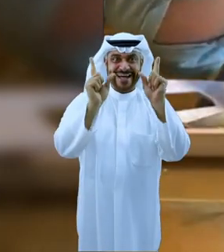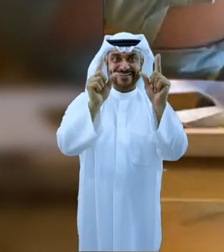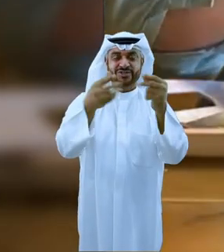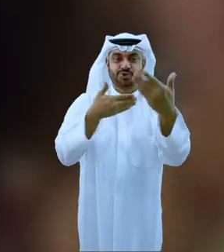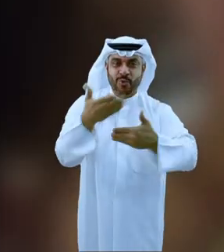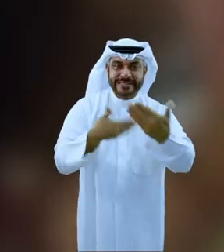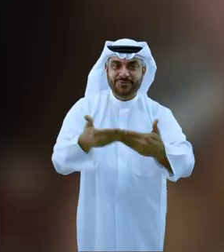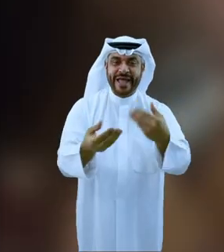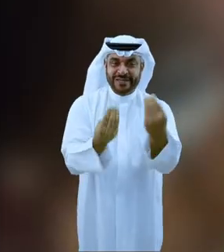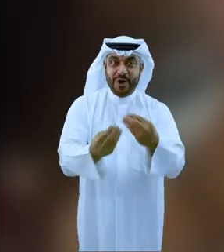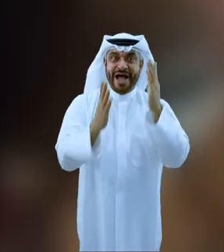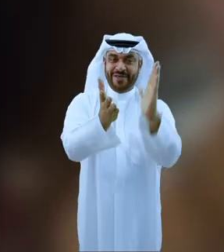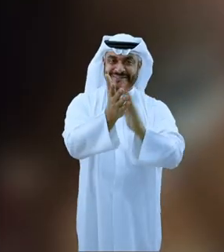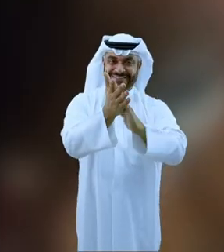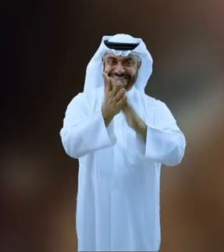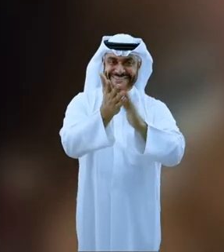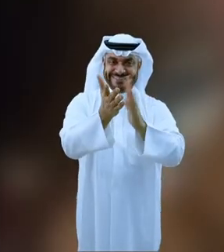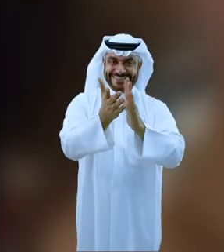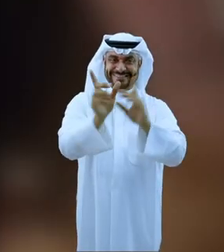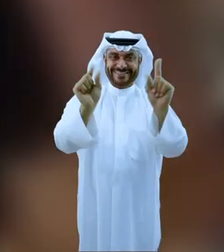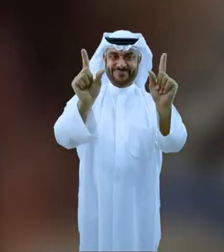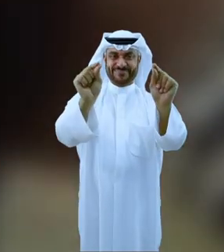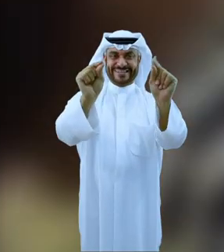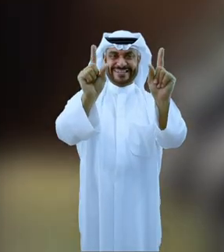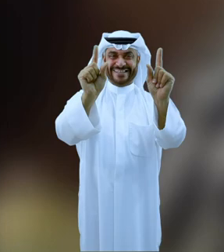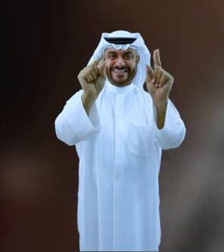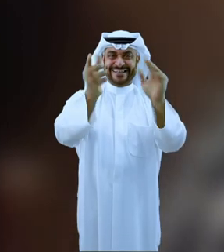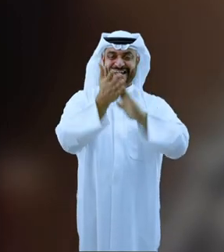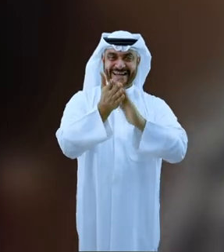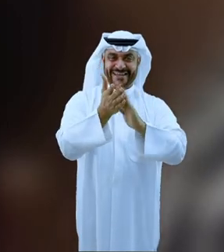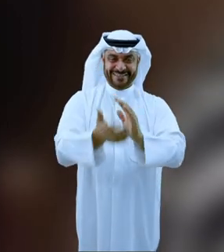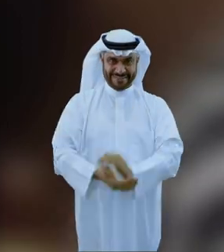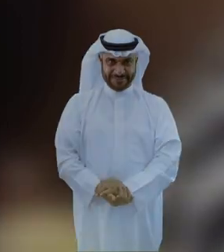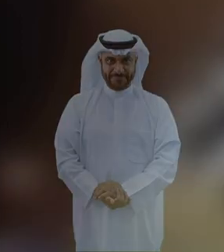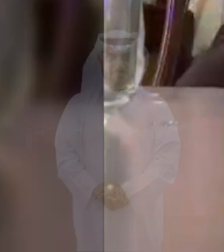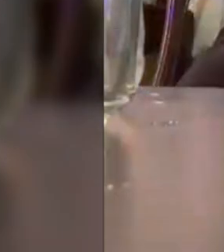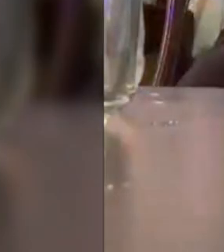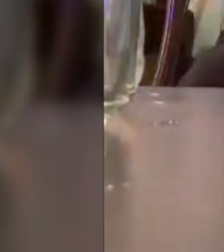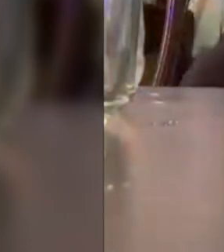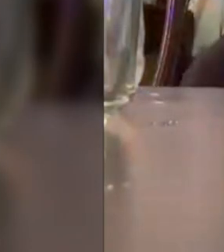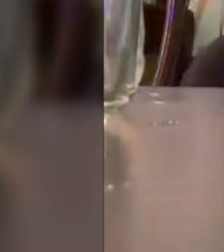أيوة شوي شوي. أيوة. برافو. عافية نورة عافية.